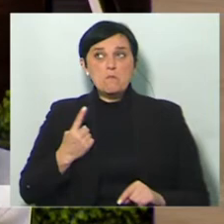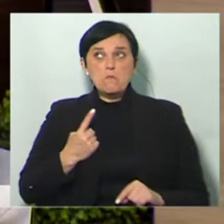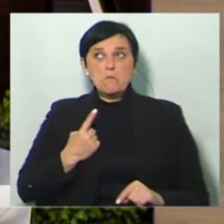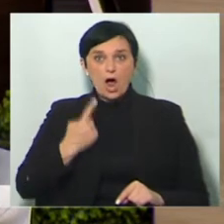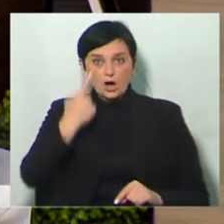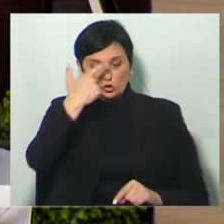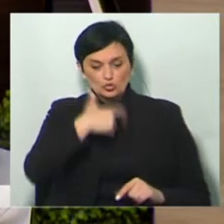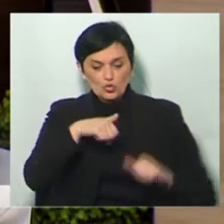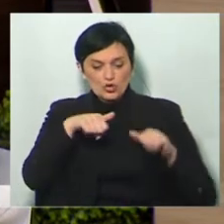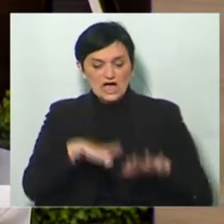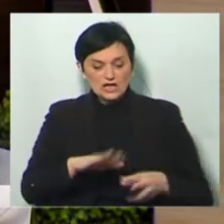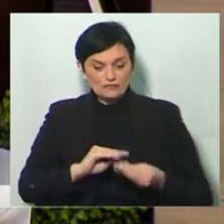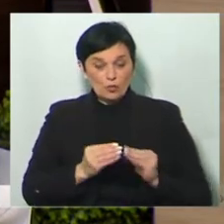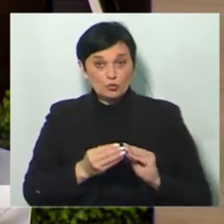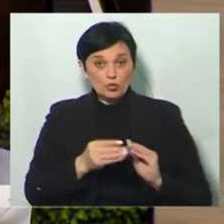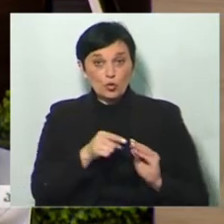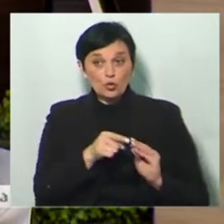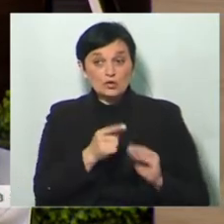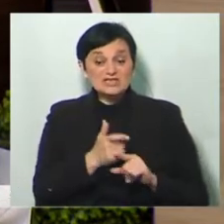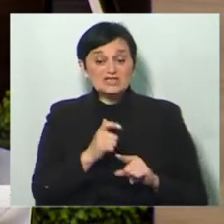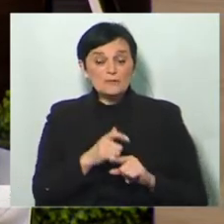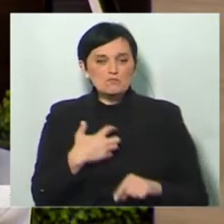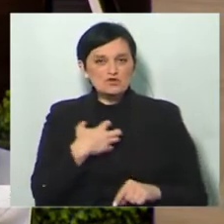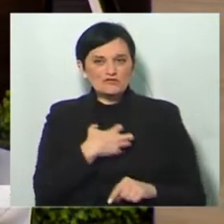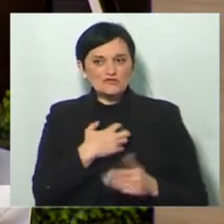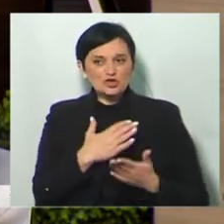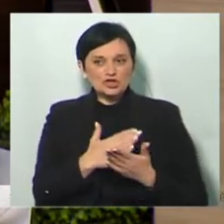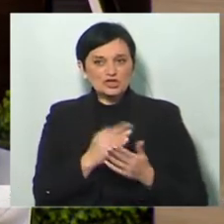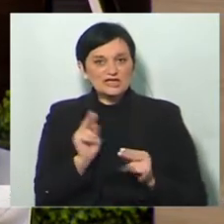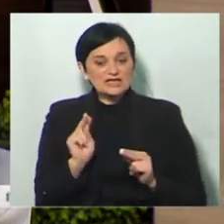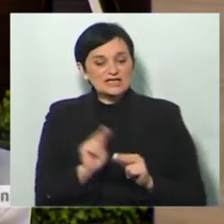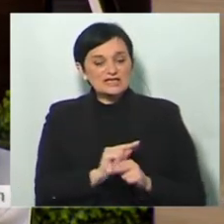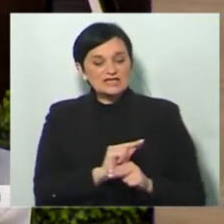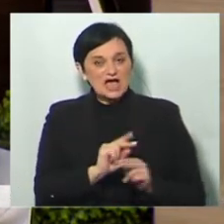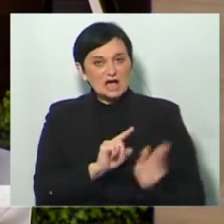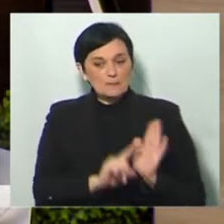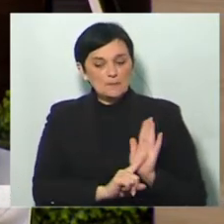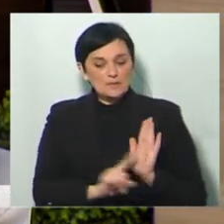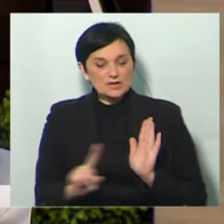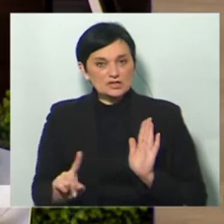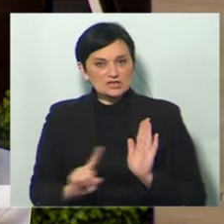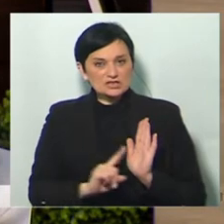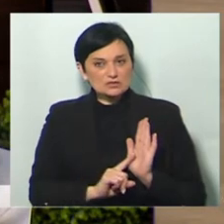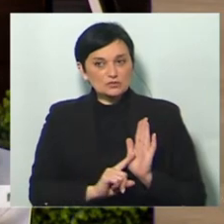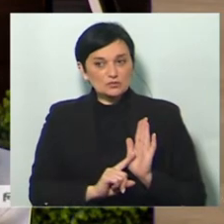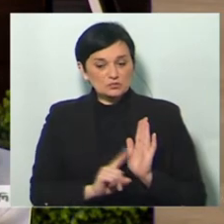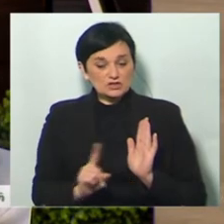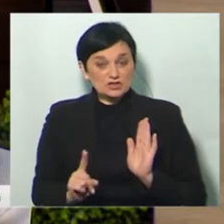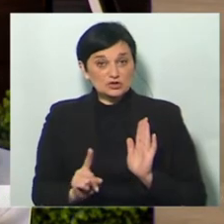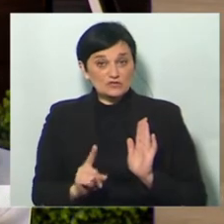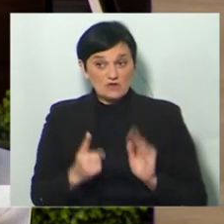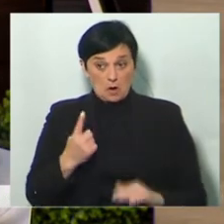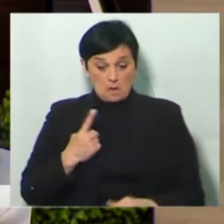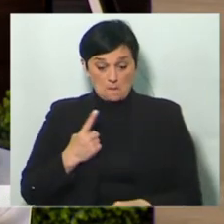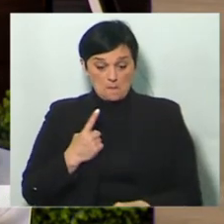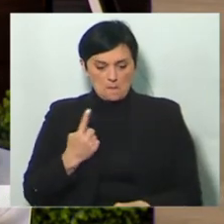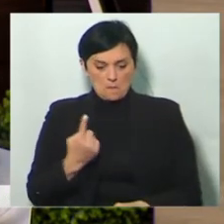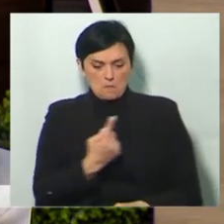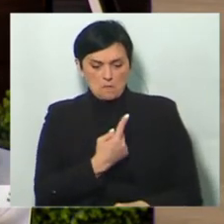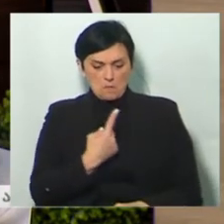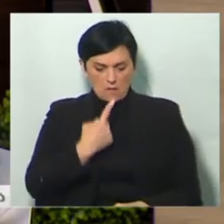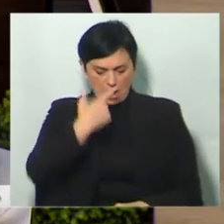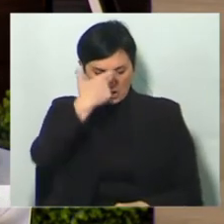პრობლემები. Აი ამ დროს არის ხოლმე ძალიან მნიშვნელოვანი თერაპიაში მისვლა. იმიტომ რომ ამ მარტოობაში